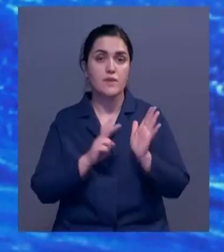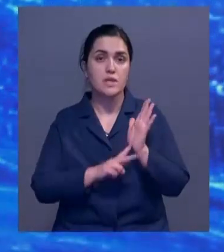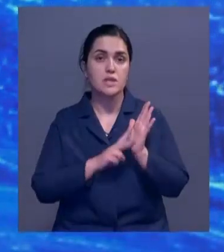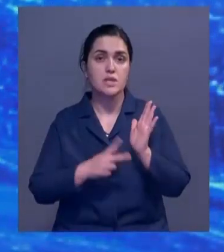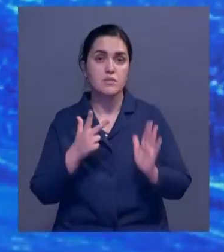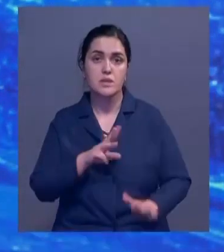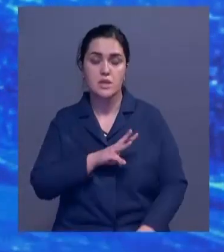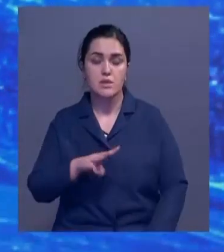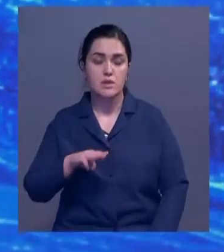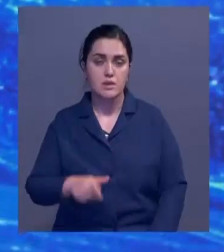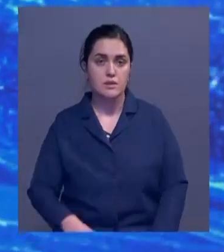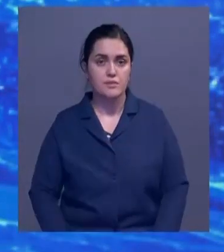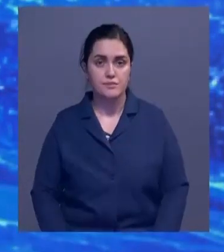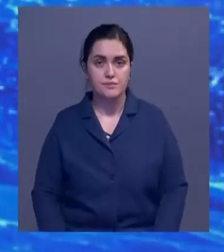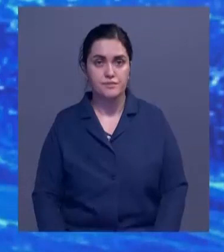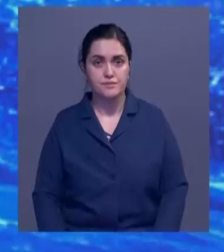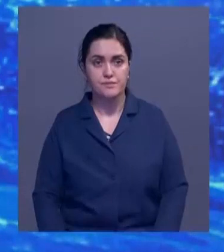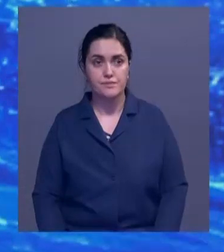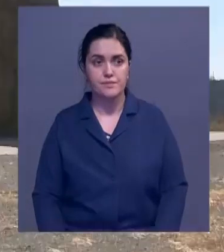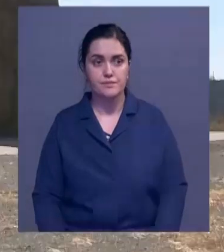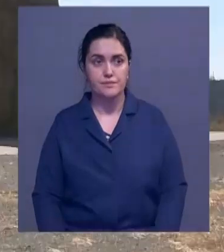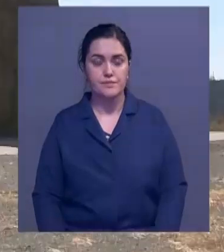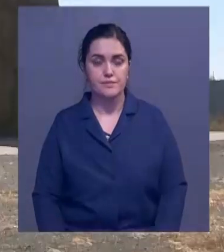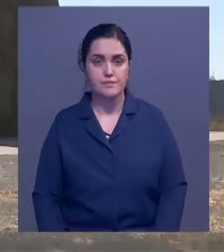в 273 миллиона тенге.